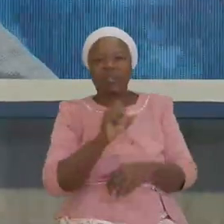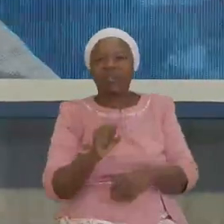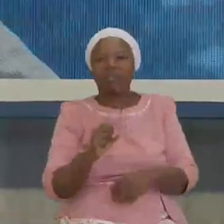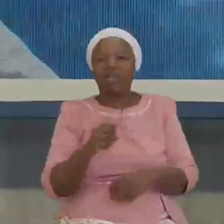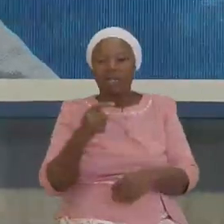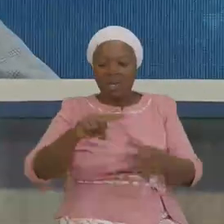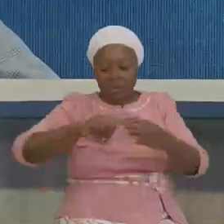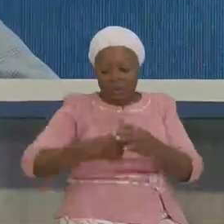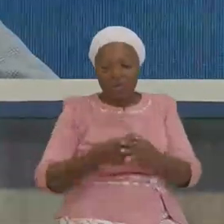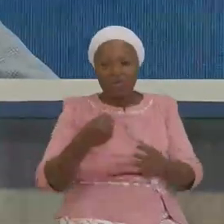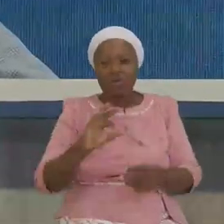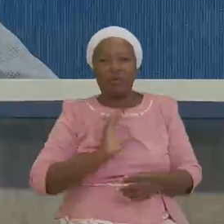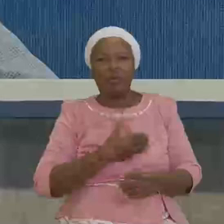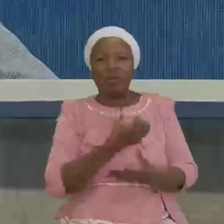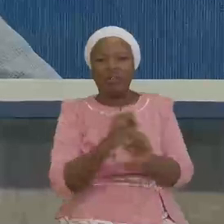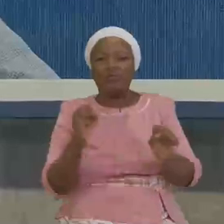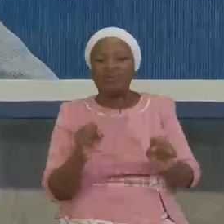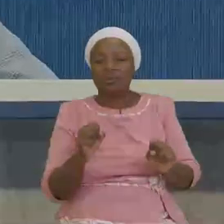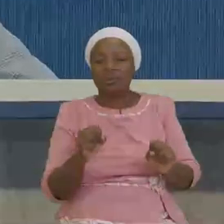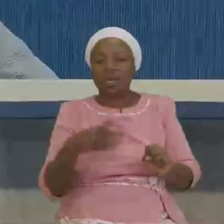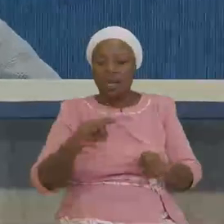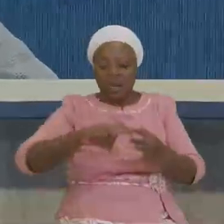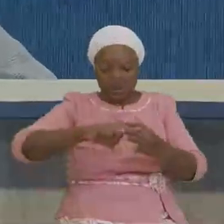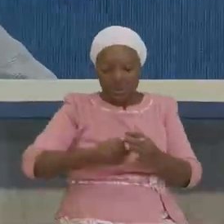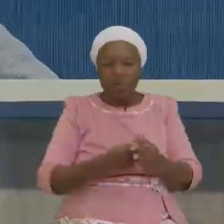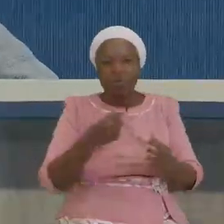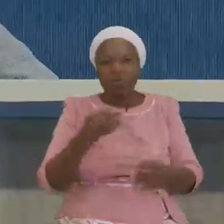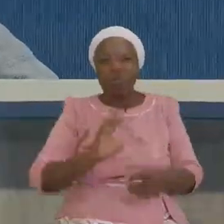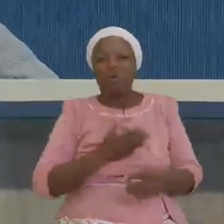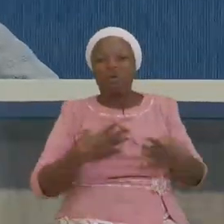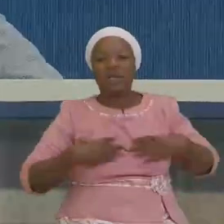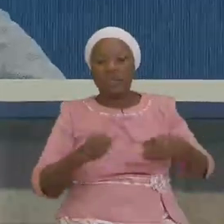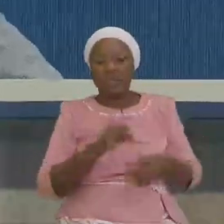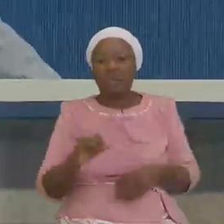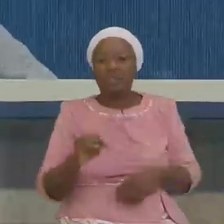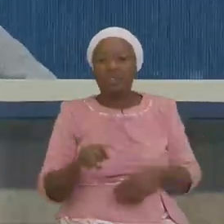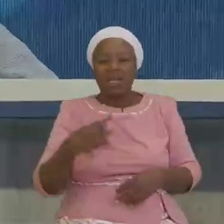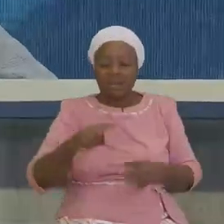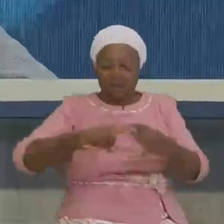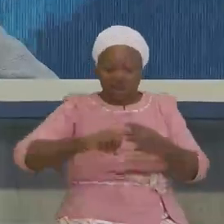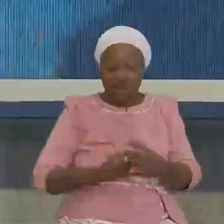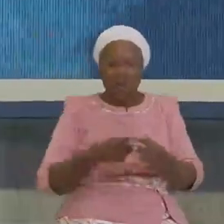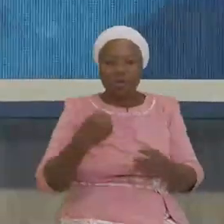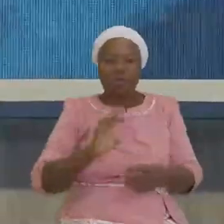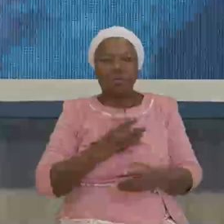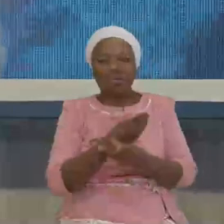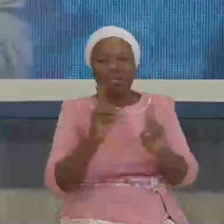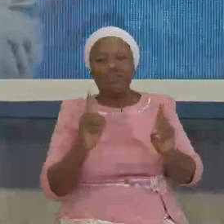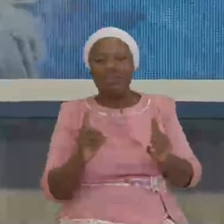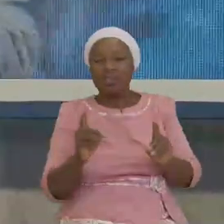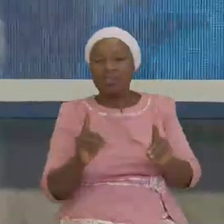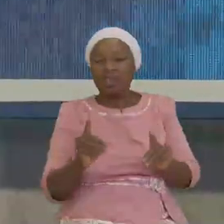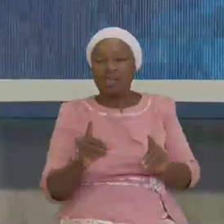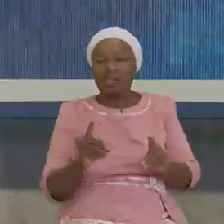Ça, c'est la source de notre bénédiction, la source de notre salut, la source de notre